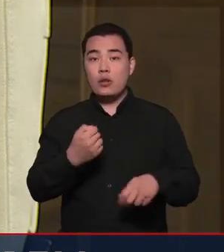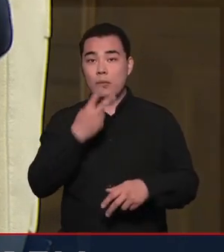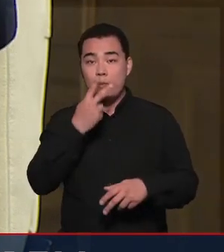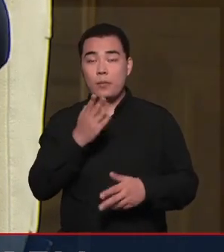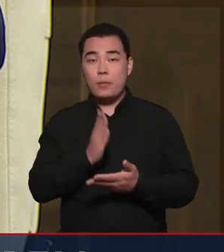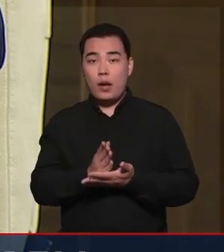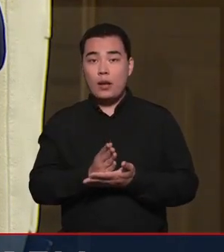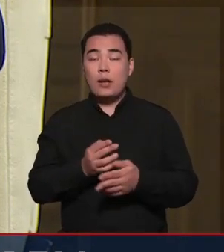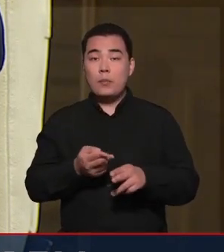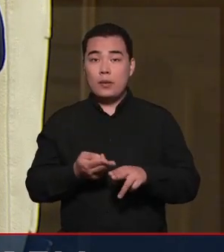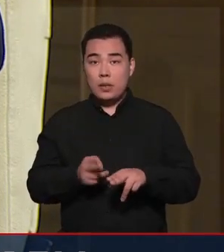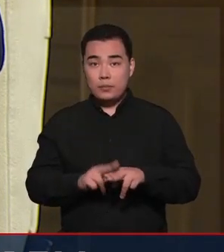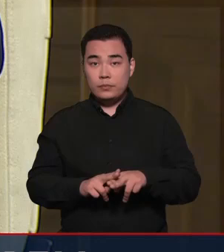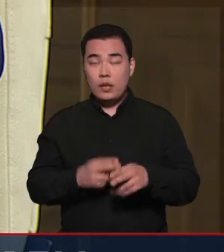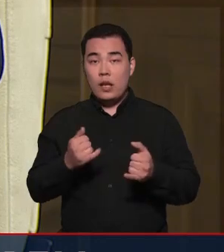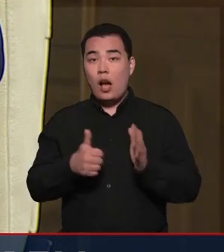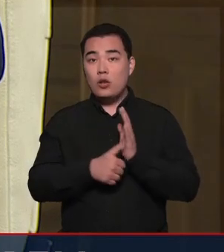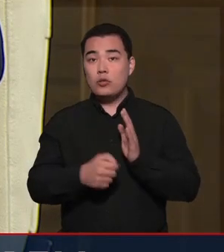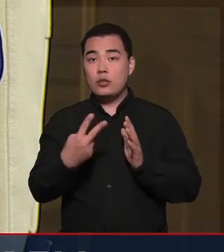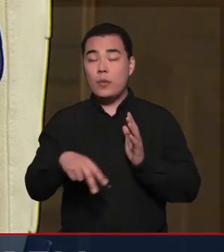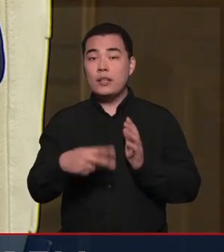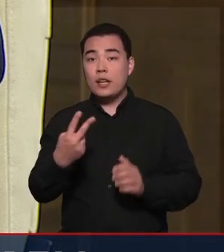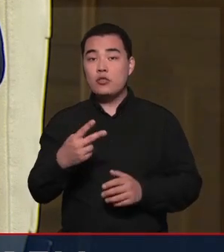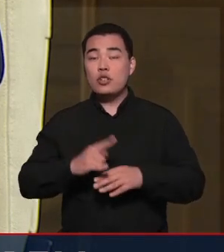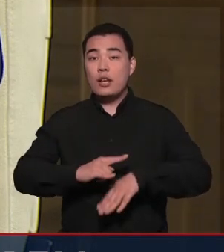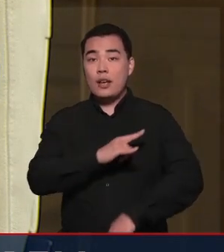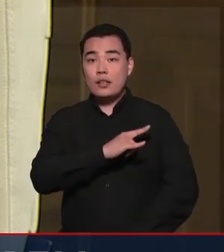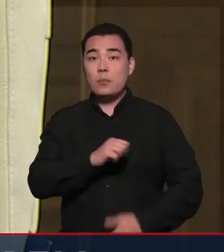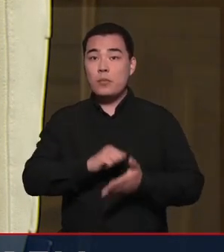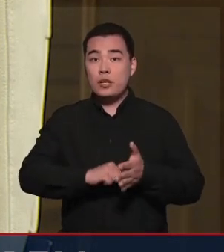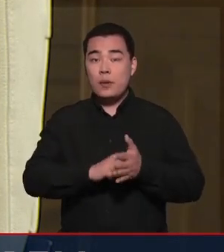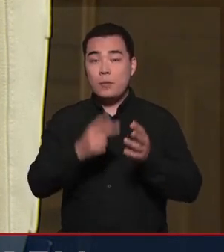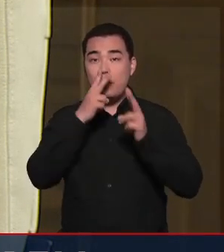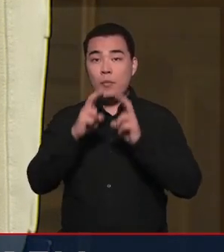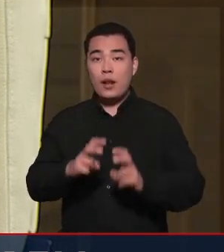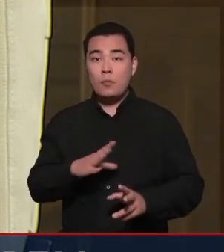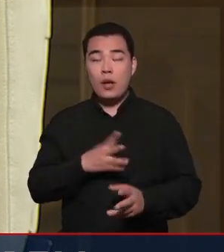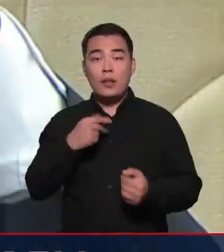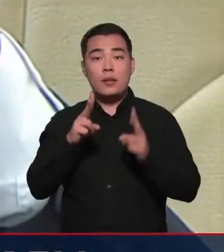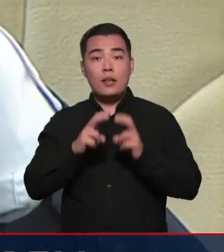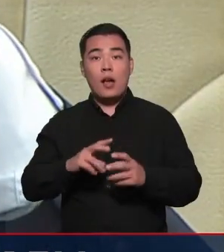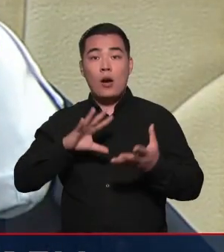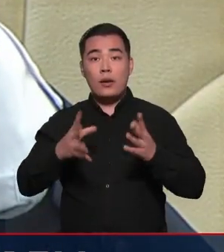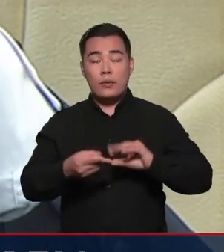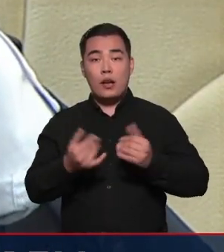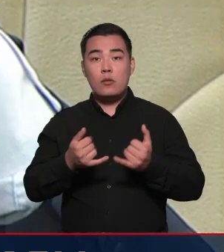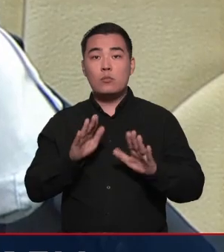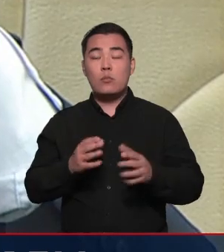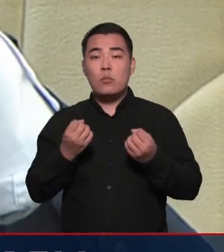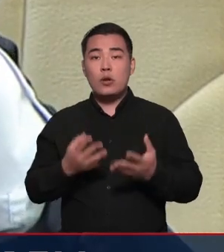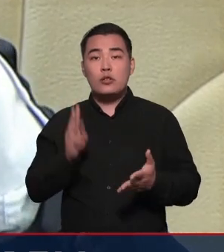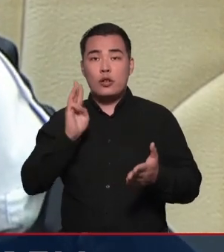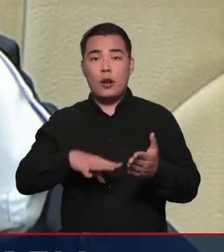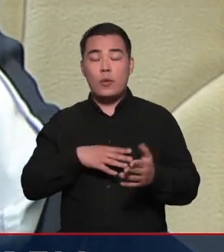Міне соның 622-ші рейстің нәтижесіне тексеру болды. Тексерудің қорытындысы бойынша жақ ғана айыппұл. Ол